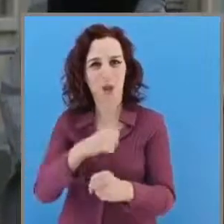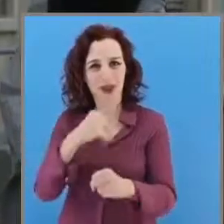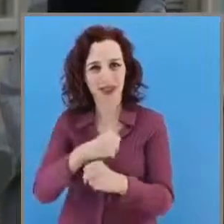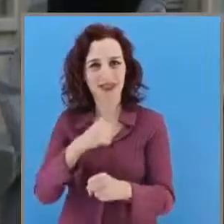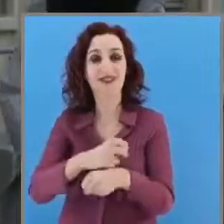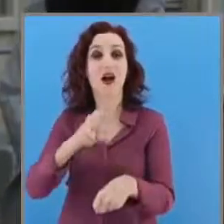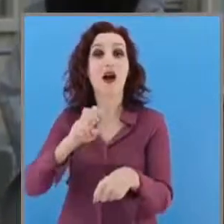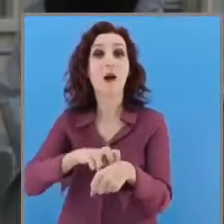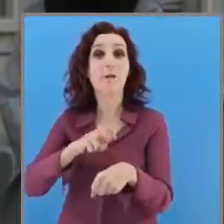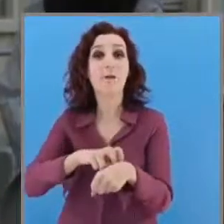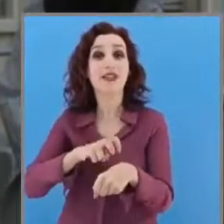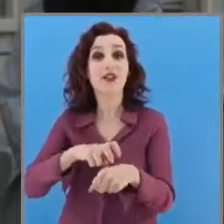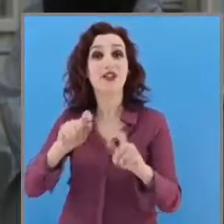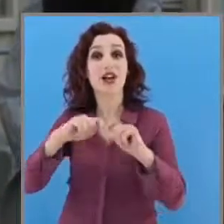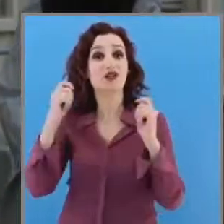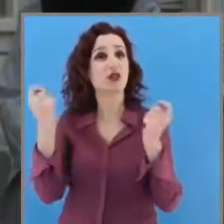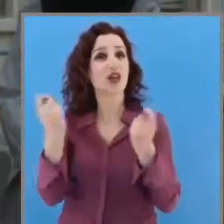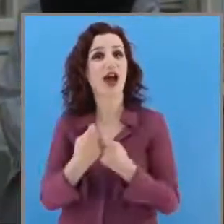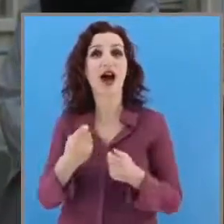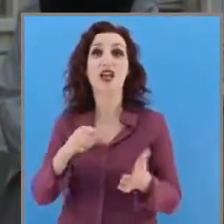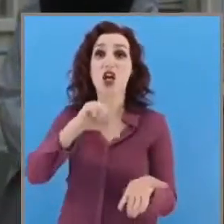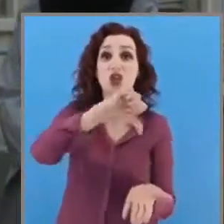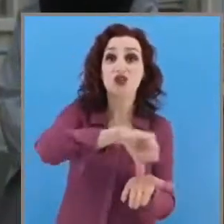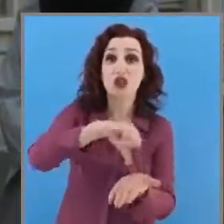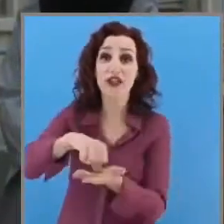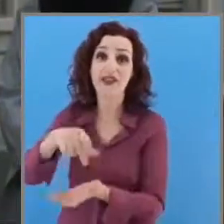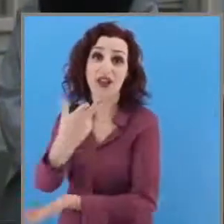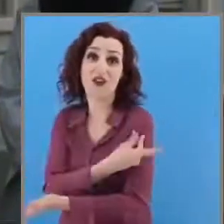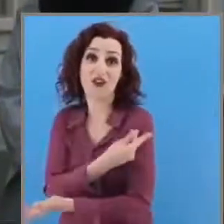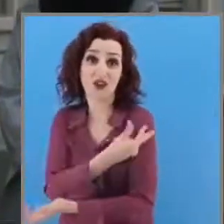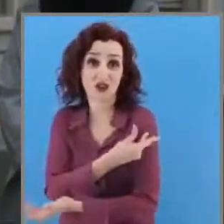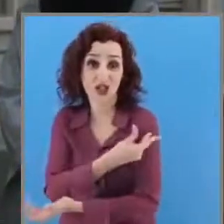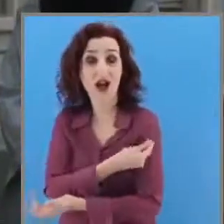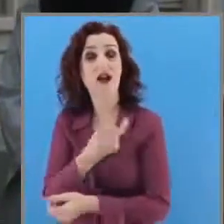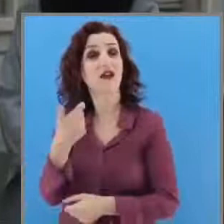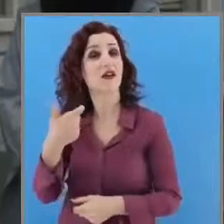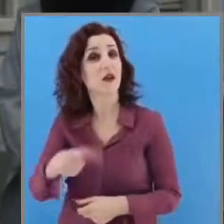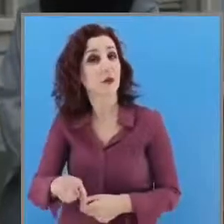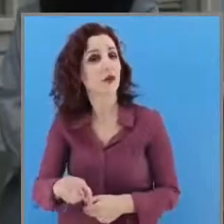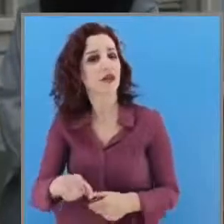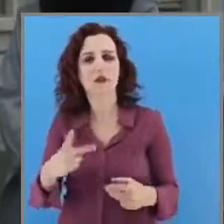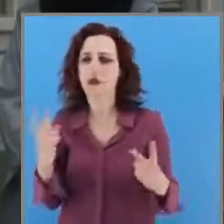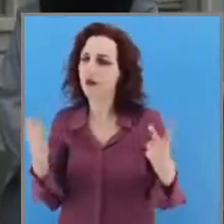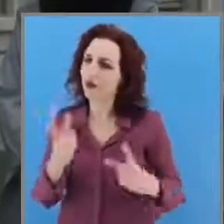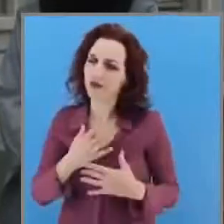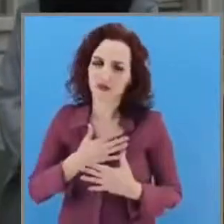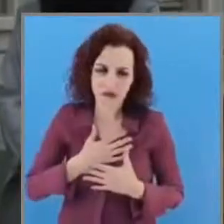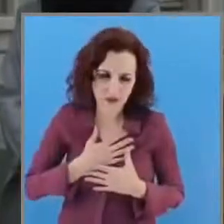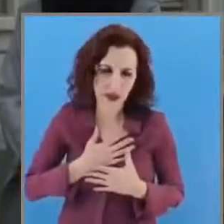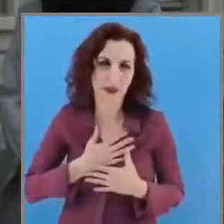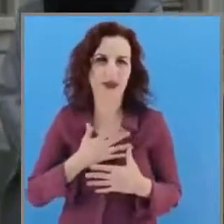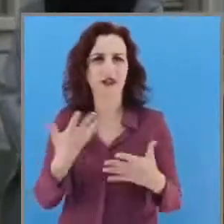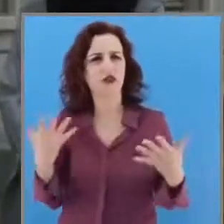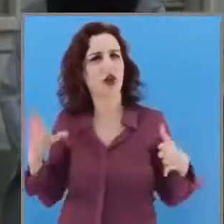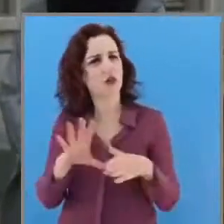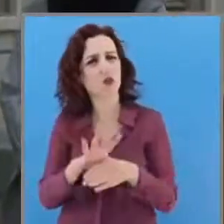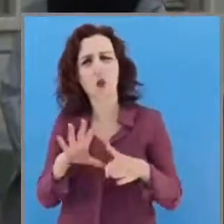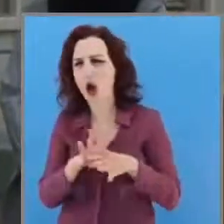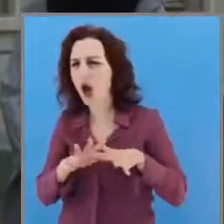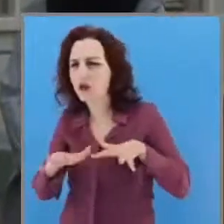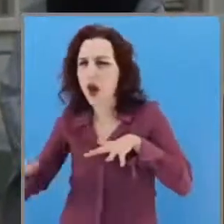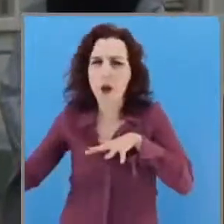generale dei centri vaccinali, perché veramente si sta muovendo in sinergia una grande squadra